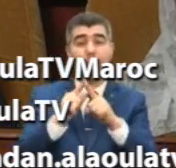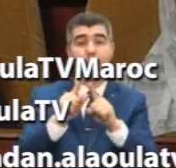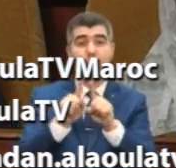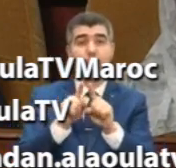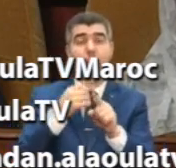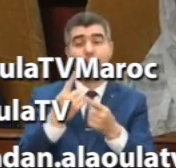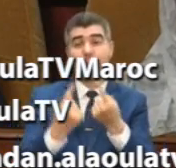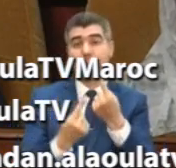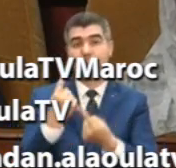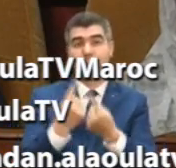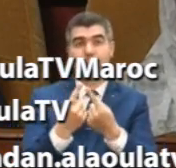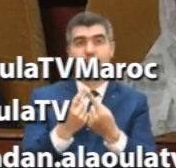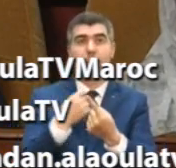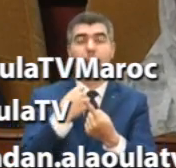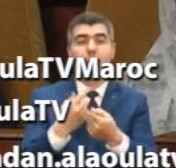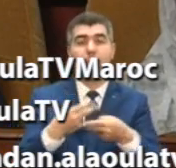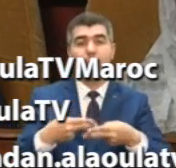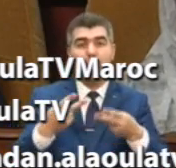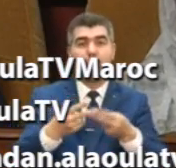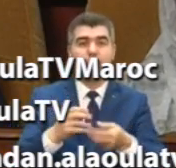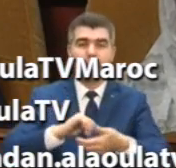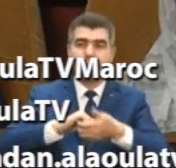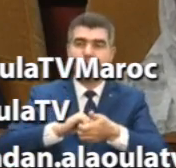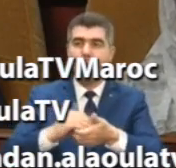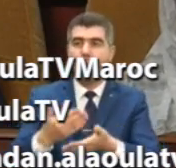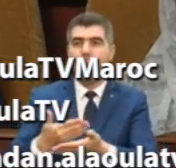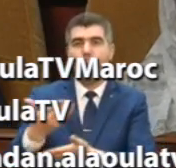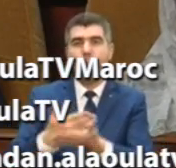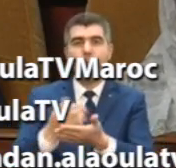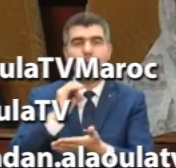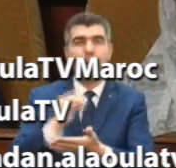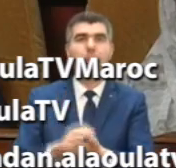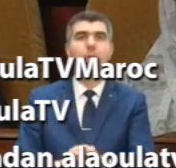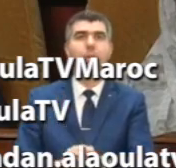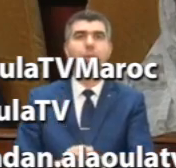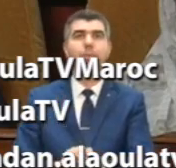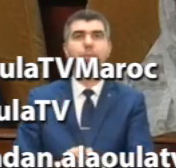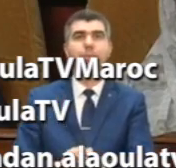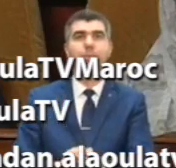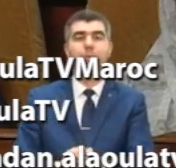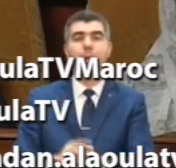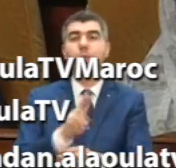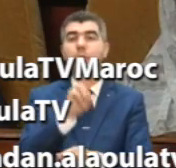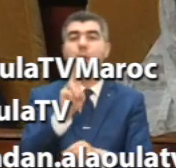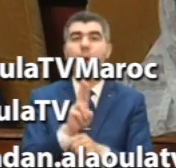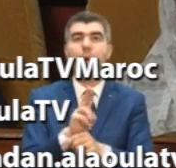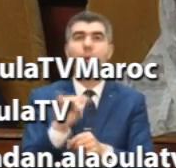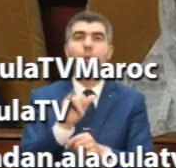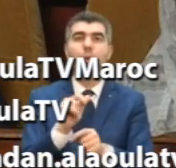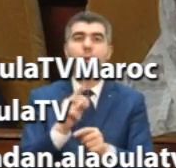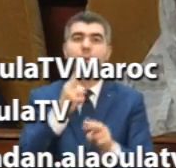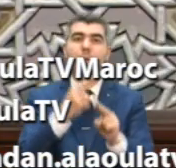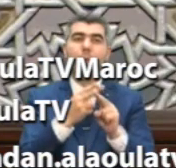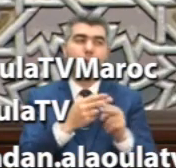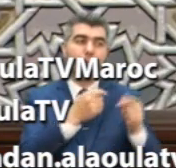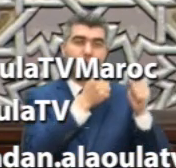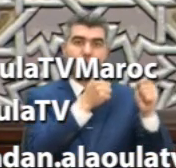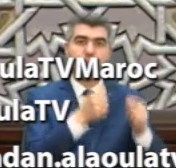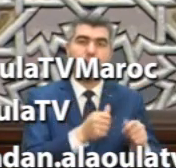بخلفية تضامنية لخلق المودة والرحمة بين المؤسسة والمواطنين. نسألكم سيدة الوزيرة عن عدم نشر هذه النتائج